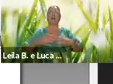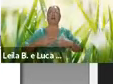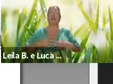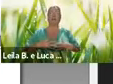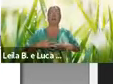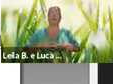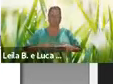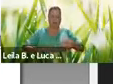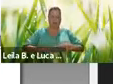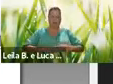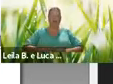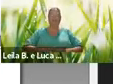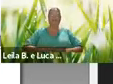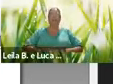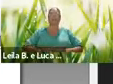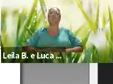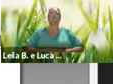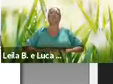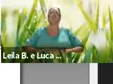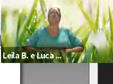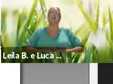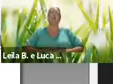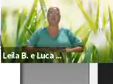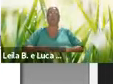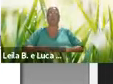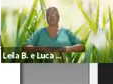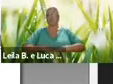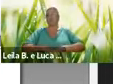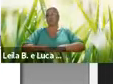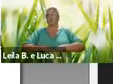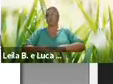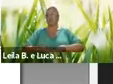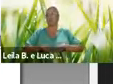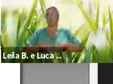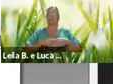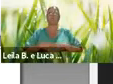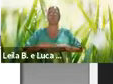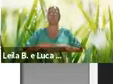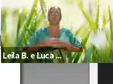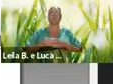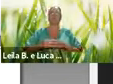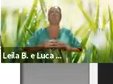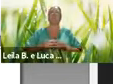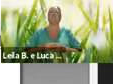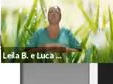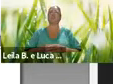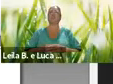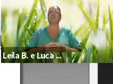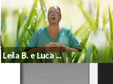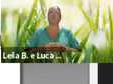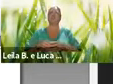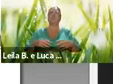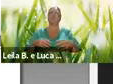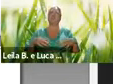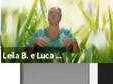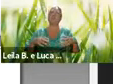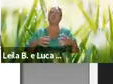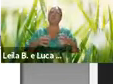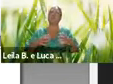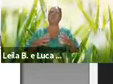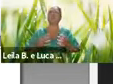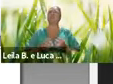plesso solare, qua, no? Dalla bocca dello stomaco, diciamo così, dove si trasformava in